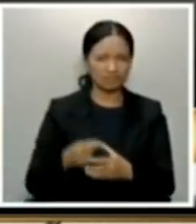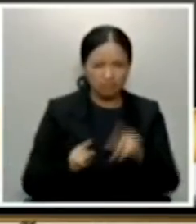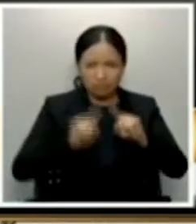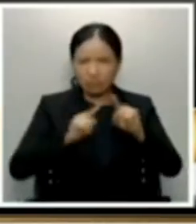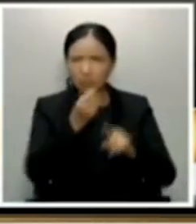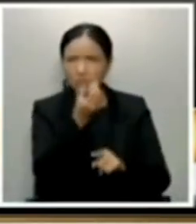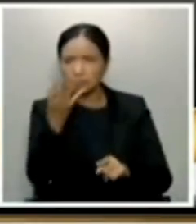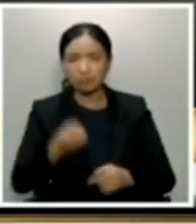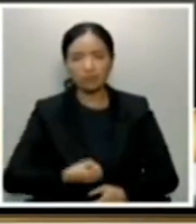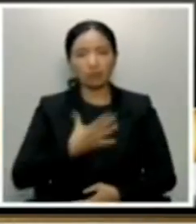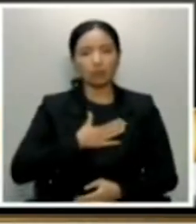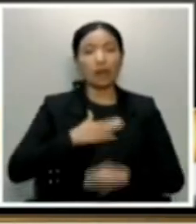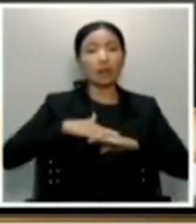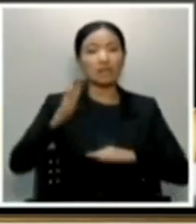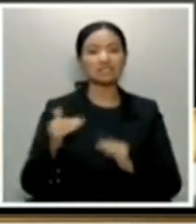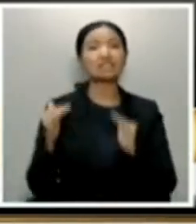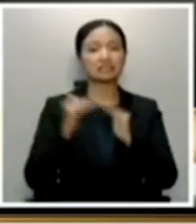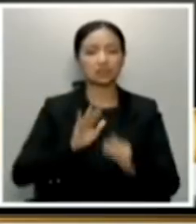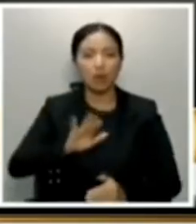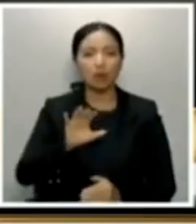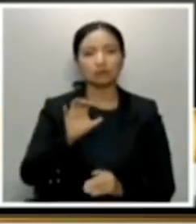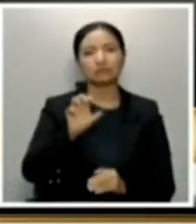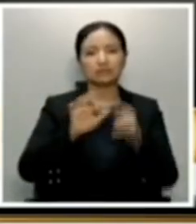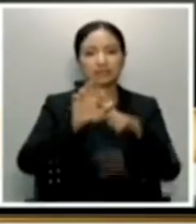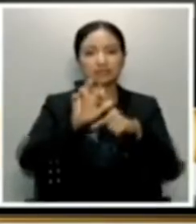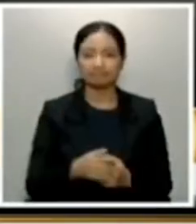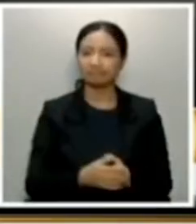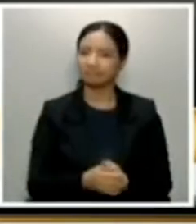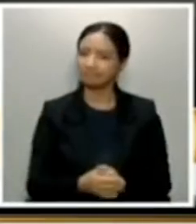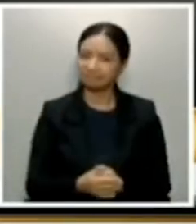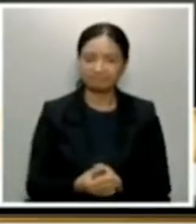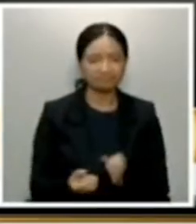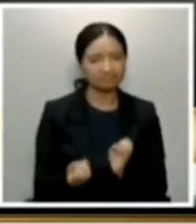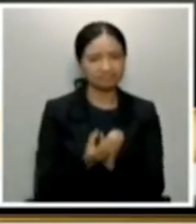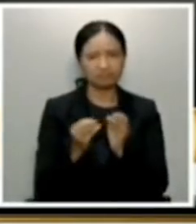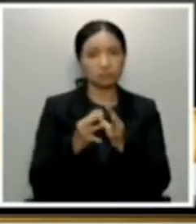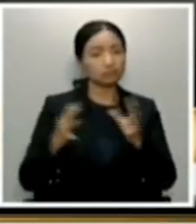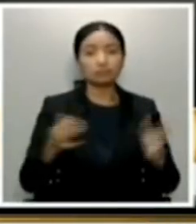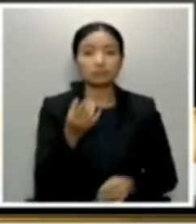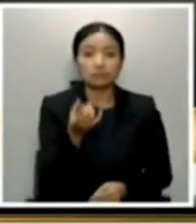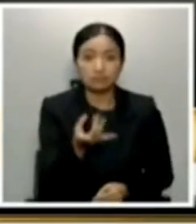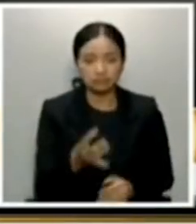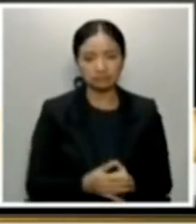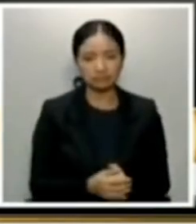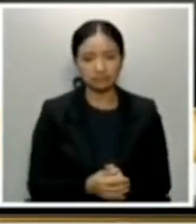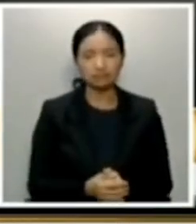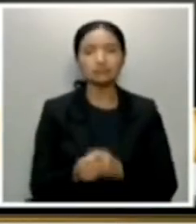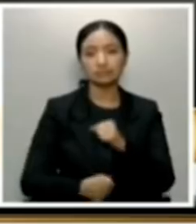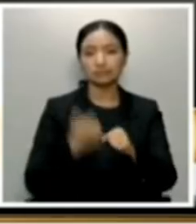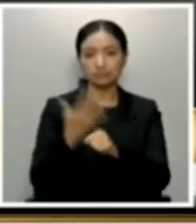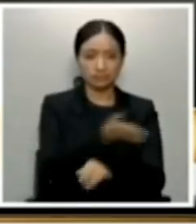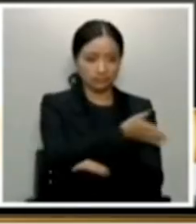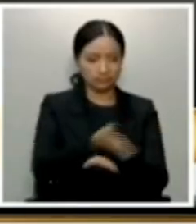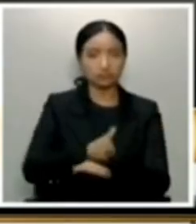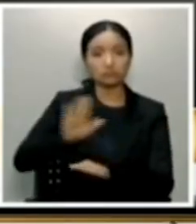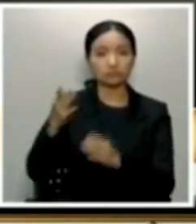จเกี่ยวกับการละเมิดเสรีภาพสื่อตัวเลขสั้นๆแต่สะท้อนเรื่องที่ใหญ่โตและกว้างขวางคืออะไรในช่วง5ปีของคส